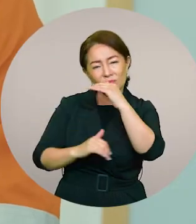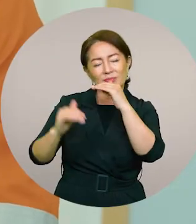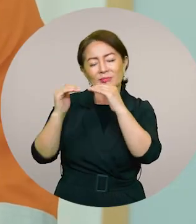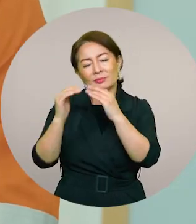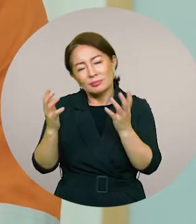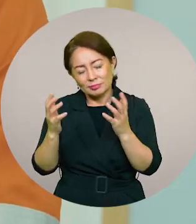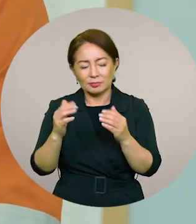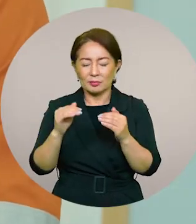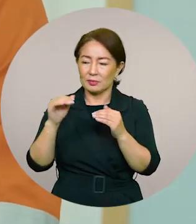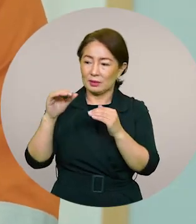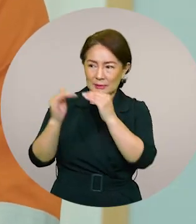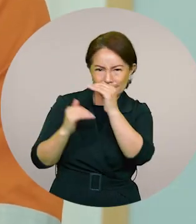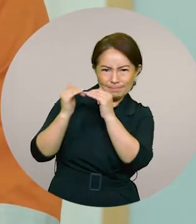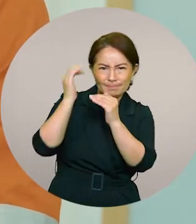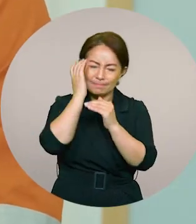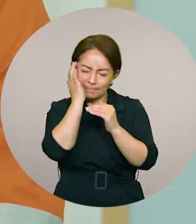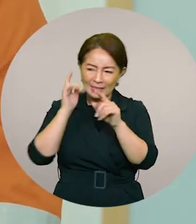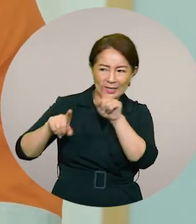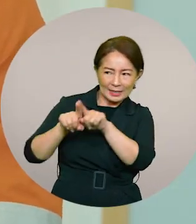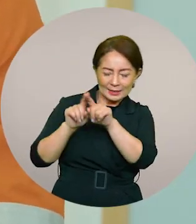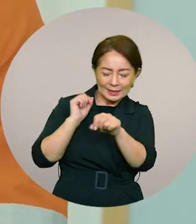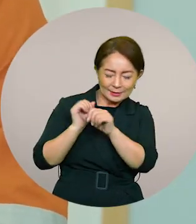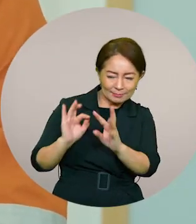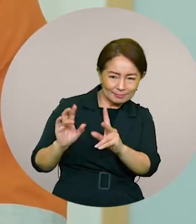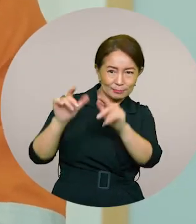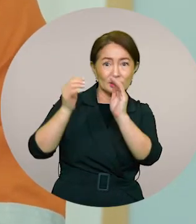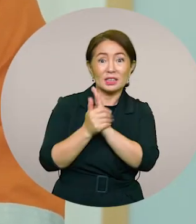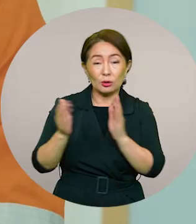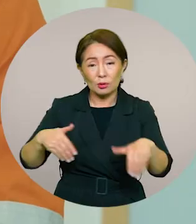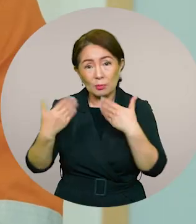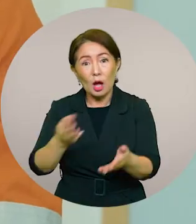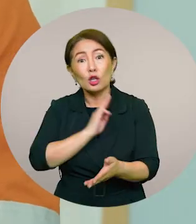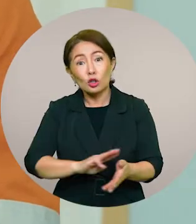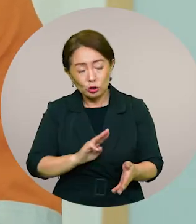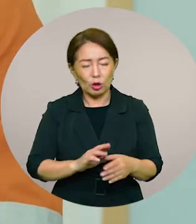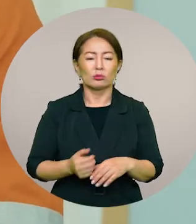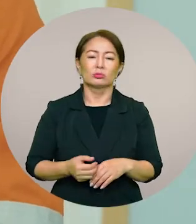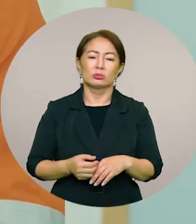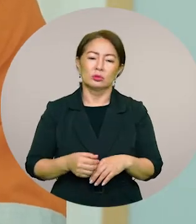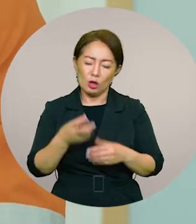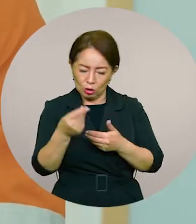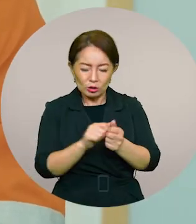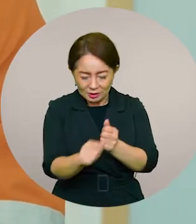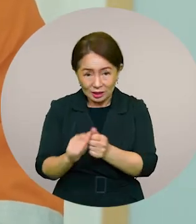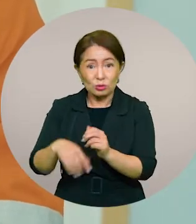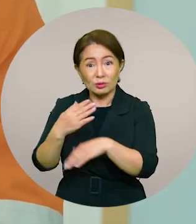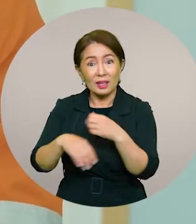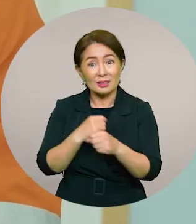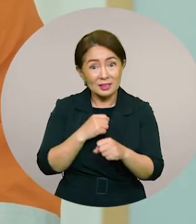одоо тэдний хэмжээнд сэтгэдэг, тэдний хэмжээнд ажилдаг ур чадвартай болохын тулд нэлээдгүй бас хөрөнгө мөнгө